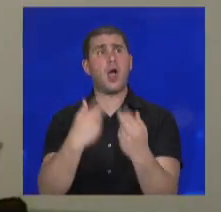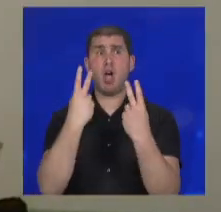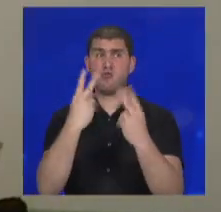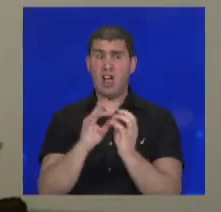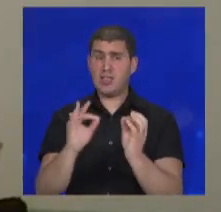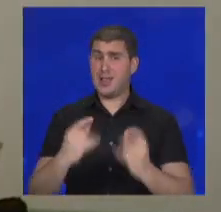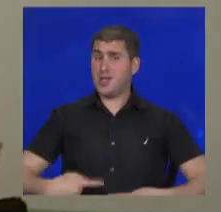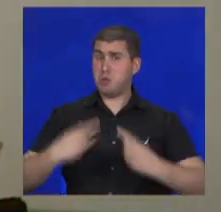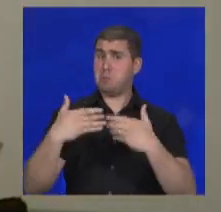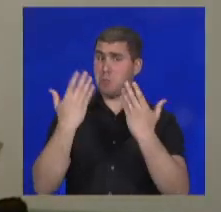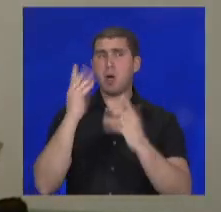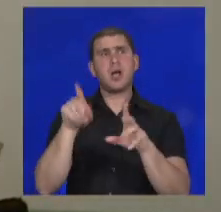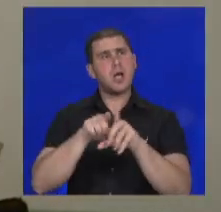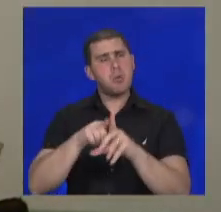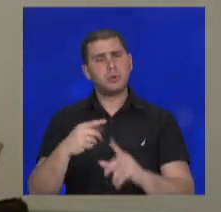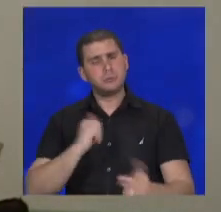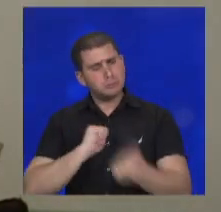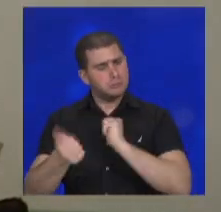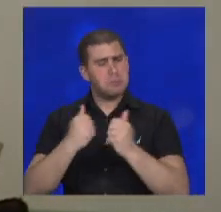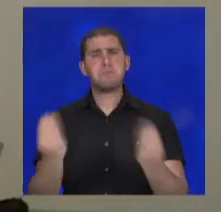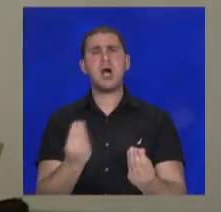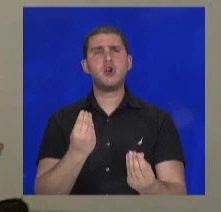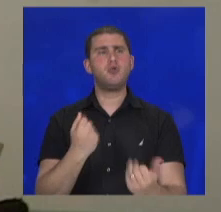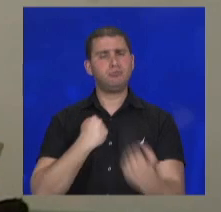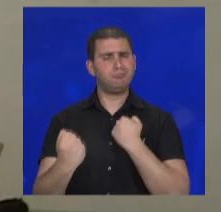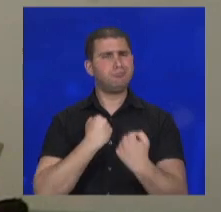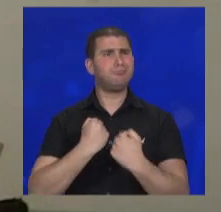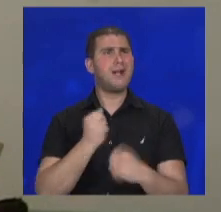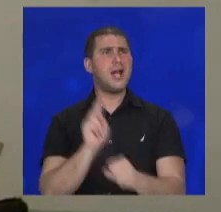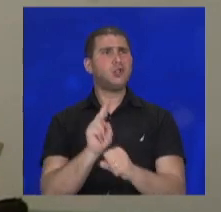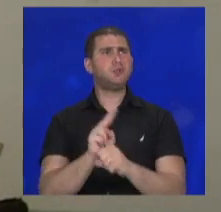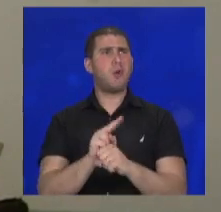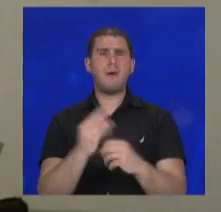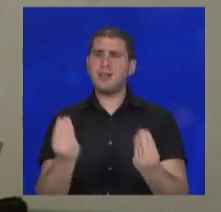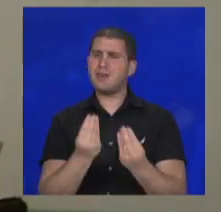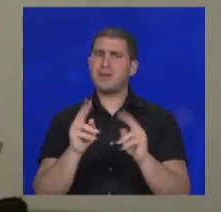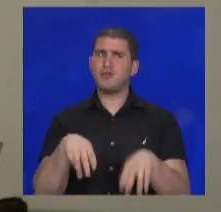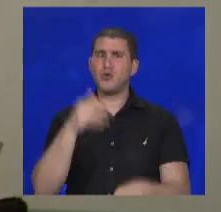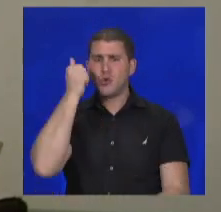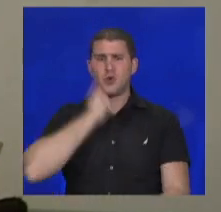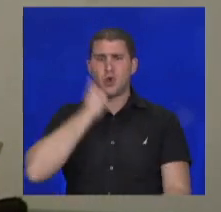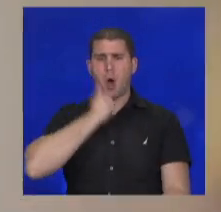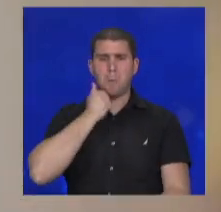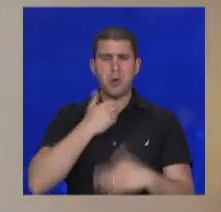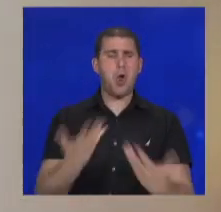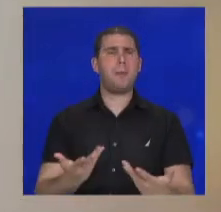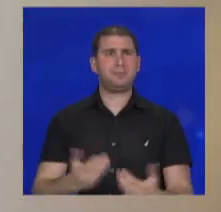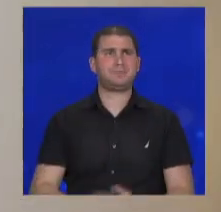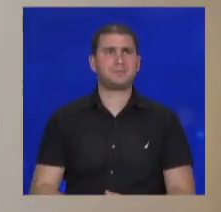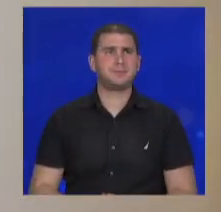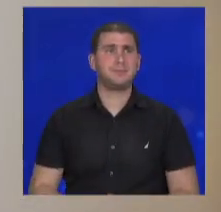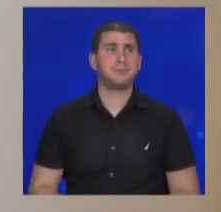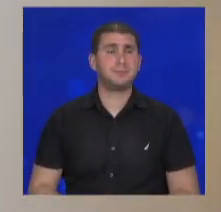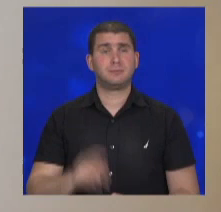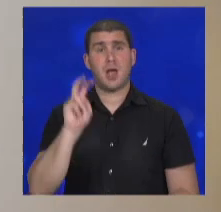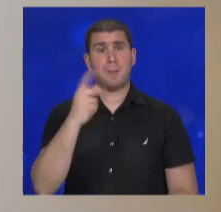היום בבוקר, אפילו באיזושהי פעילות גופנית, לשמור על, על הדברים שיש לנו ביום יום. עמית